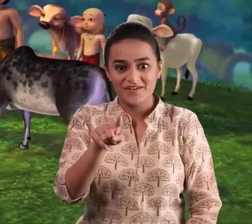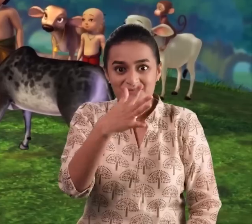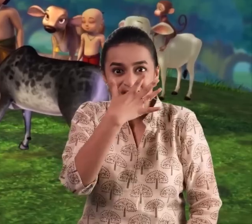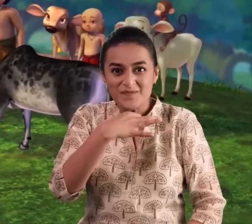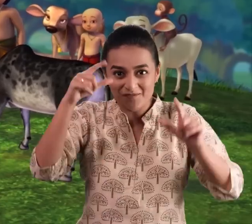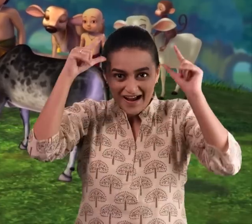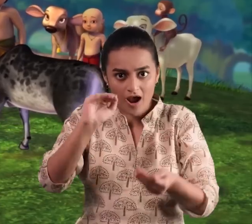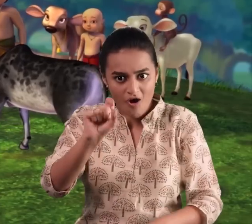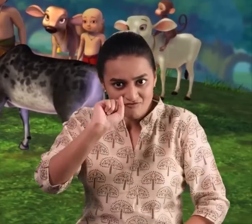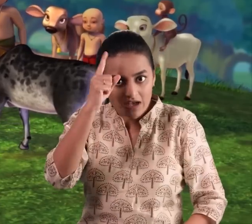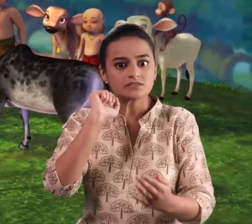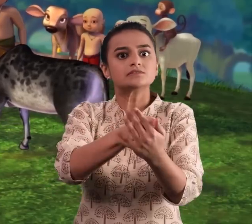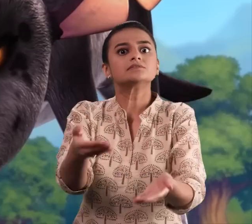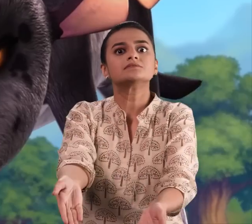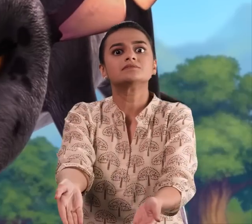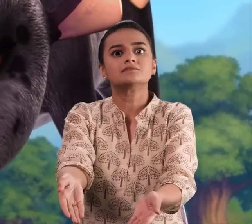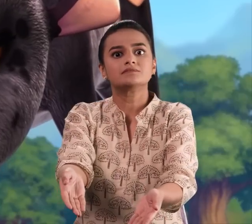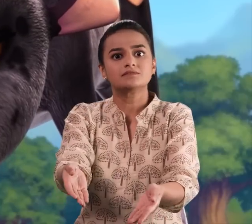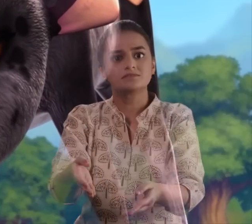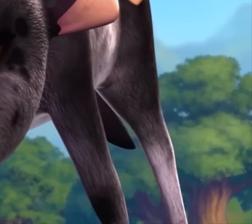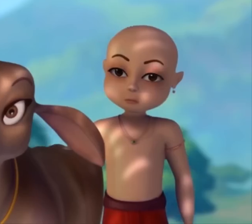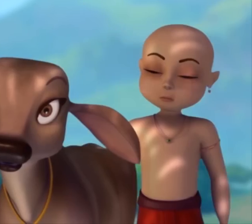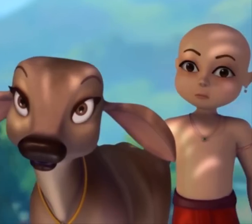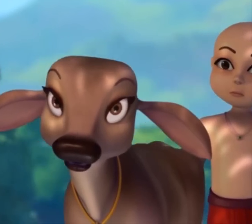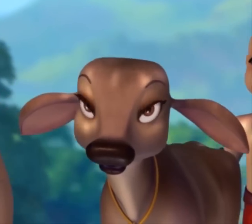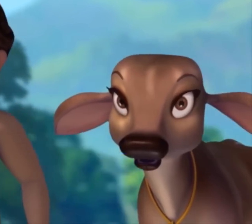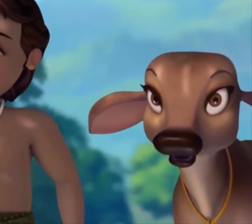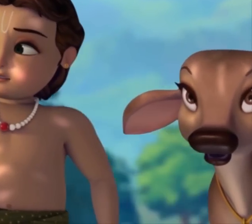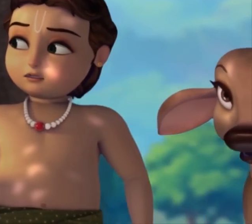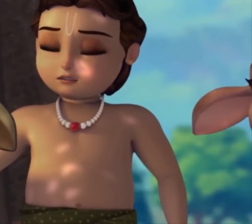ये सुंदर बछड़ा यहाँ सबसे पहले पहुँचा।